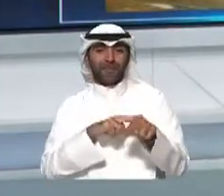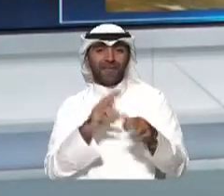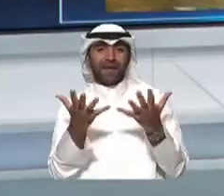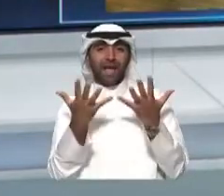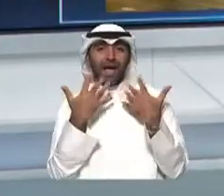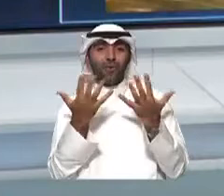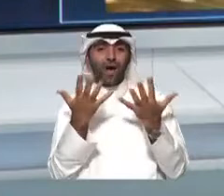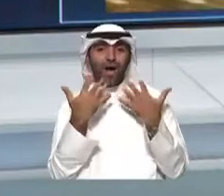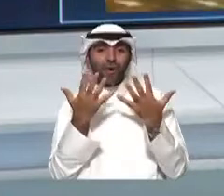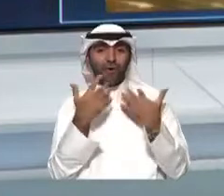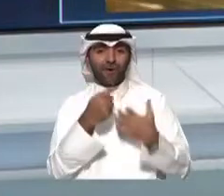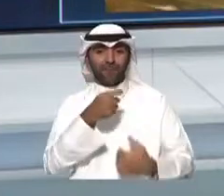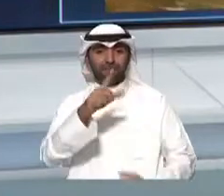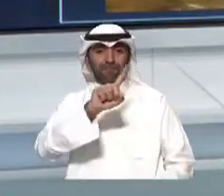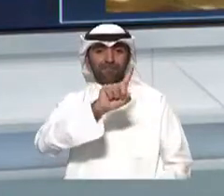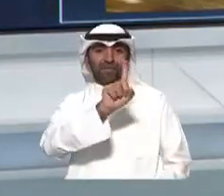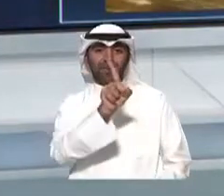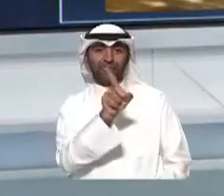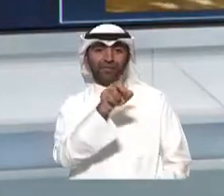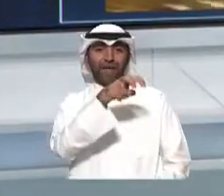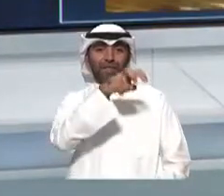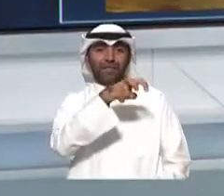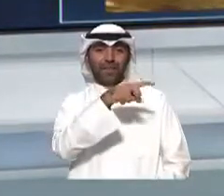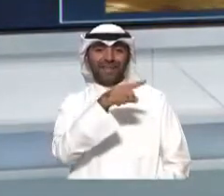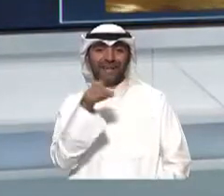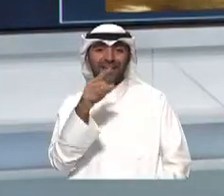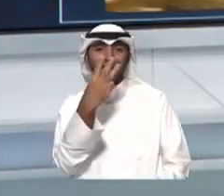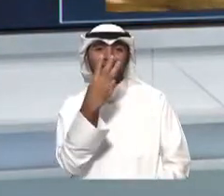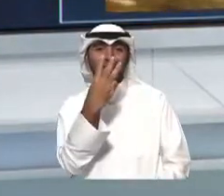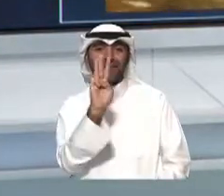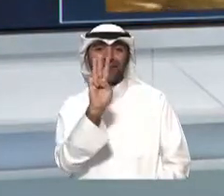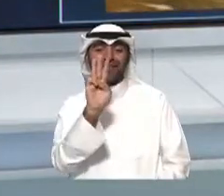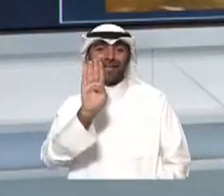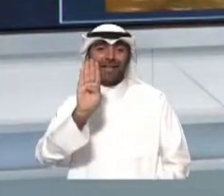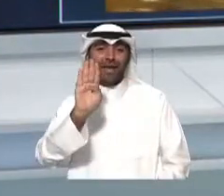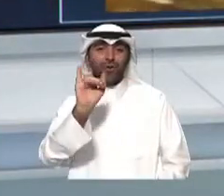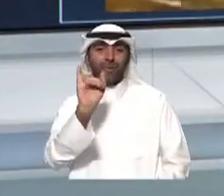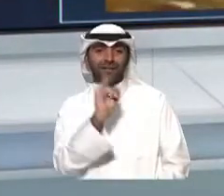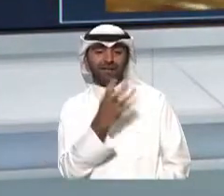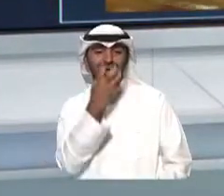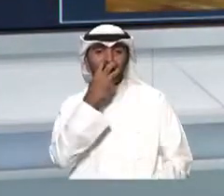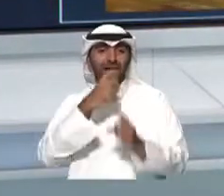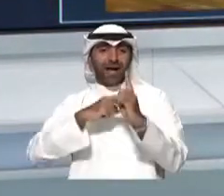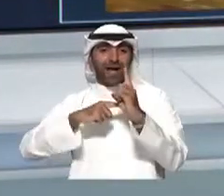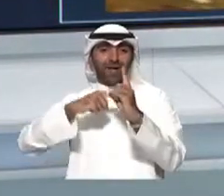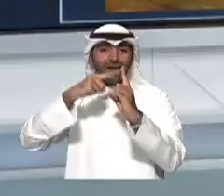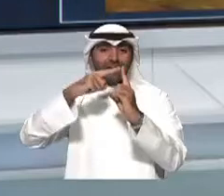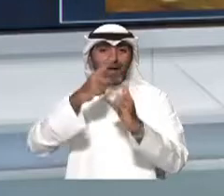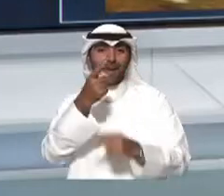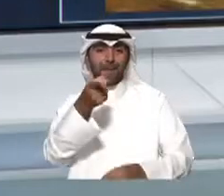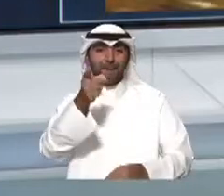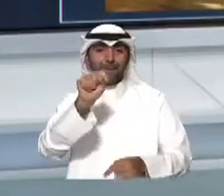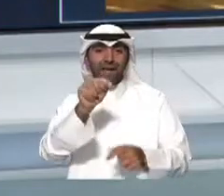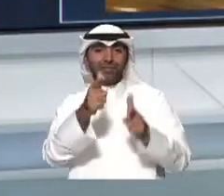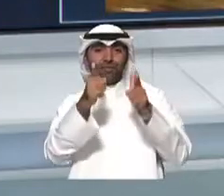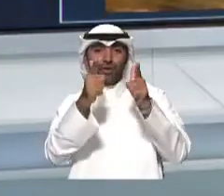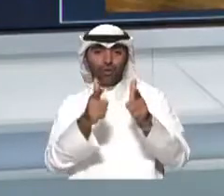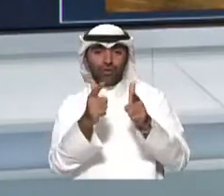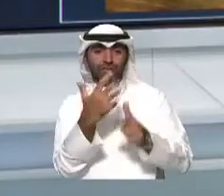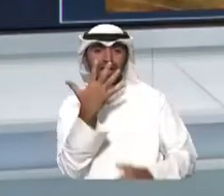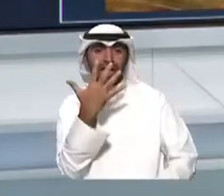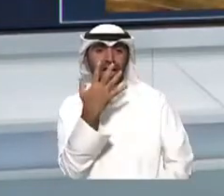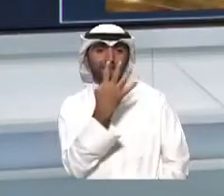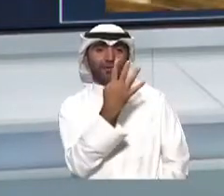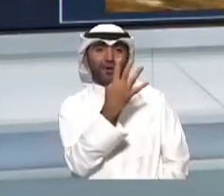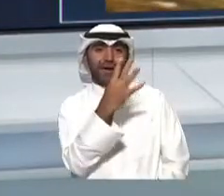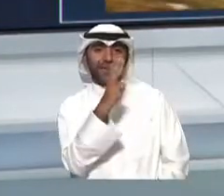بين 8 إلى 30 كيلومتر بالساعة، درجات الحرارة الساعة 3 عصرا فاوتة ما بين 45 إلى 47